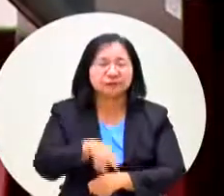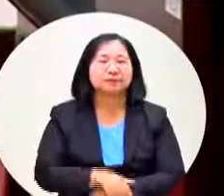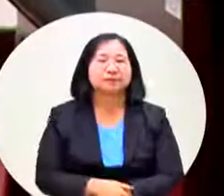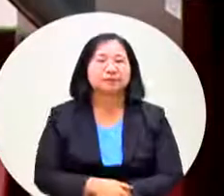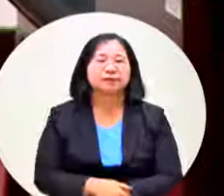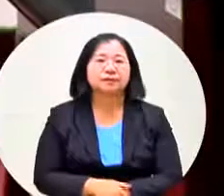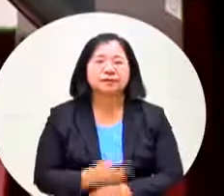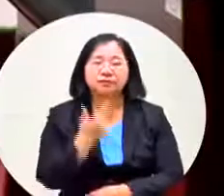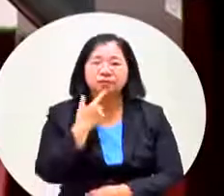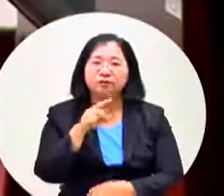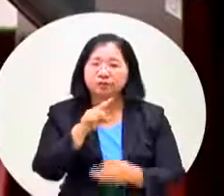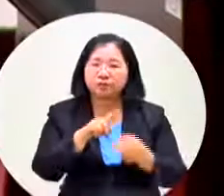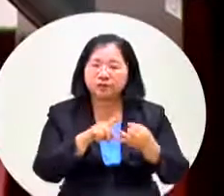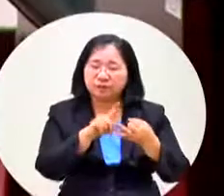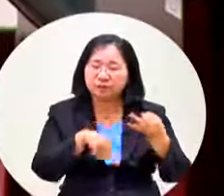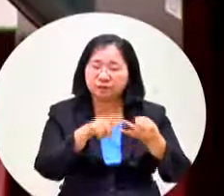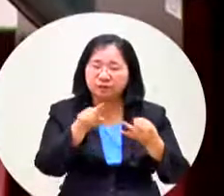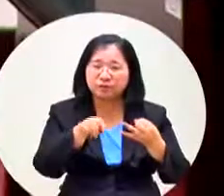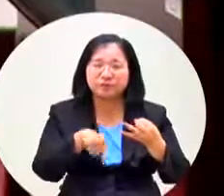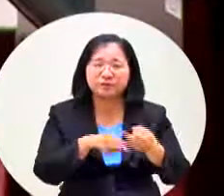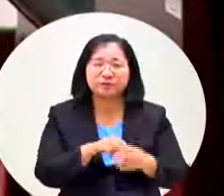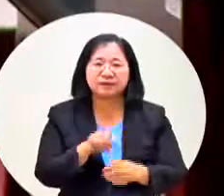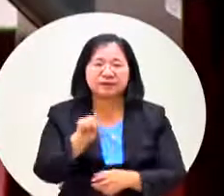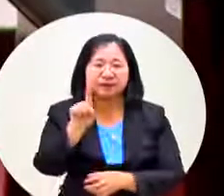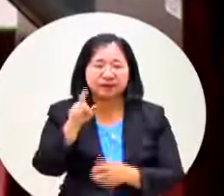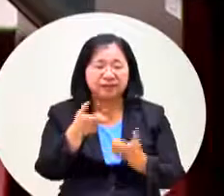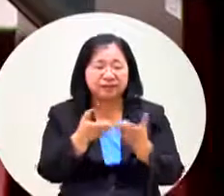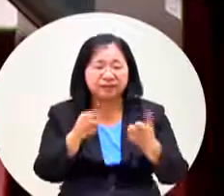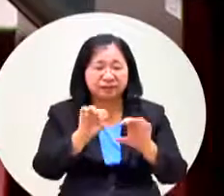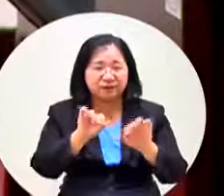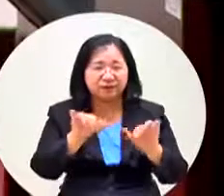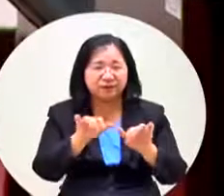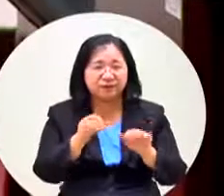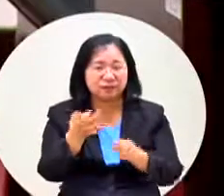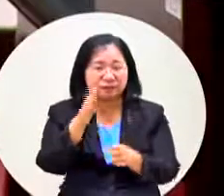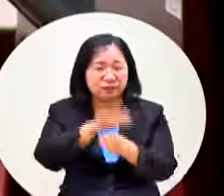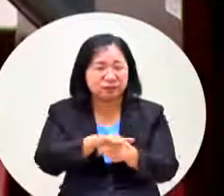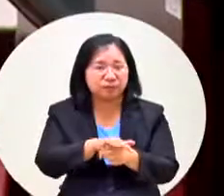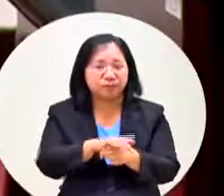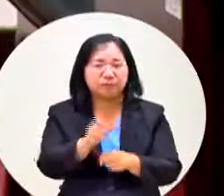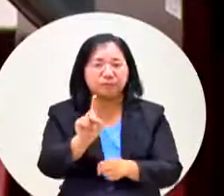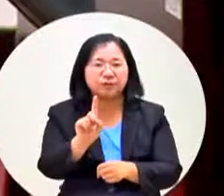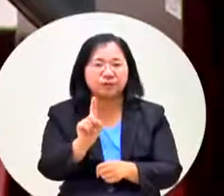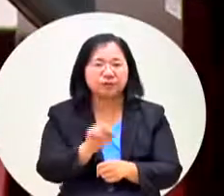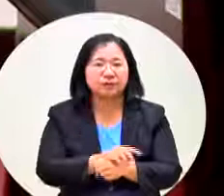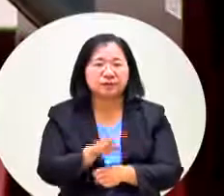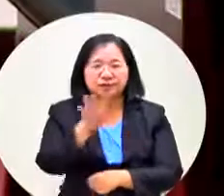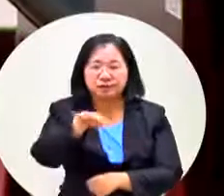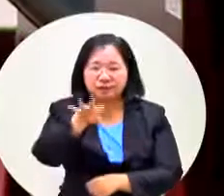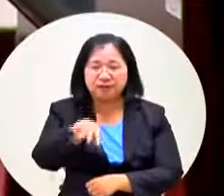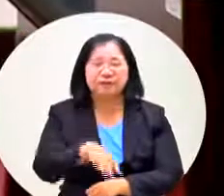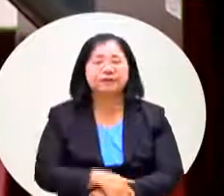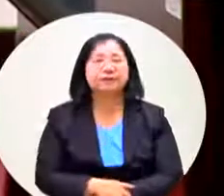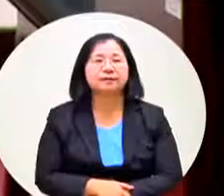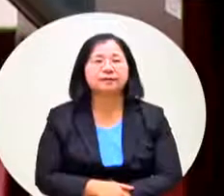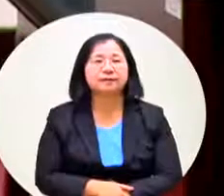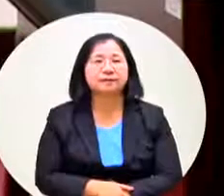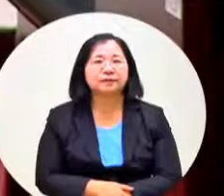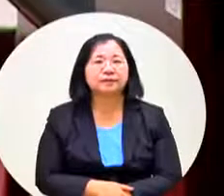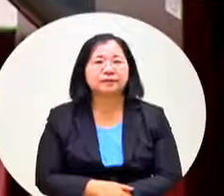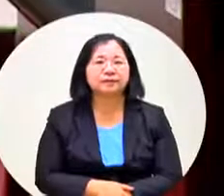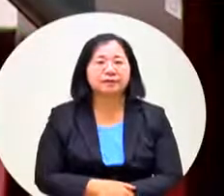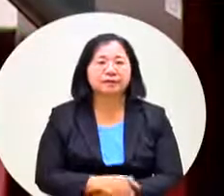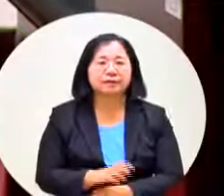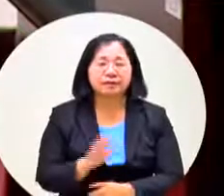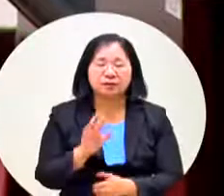富邦富邦有这个保险保险咱金蕉哈咱农委会有